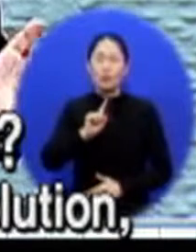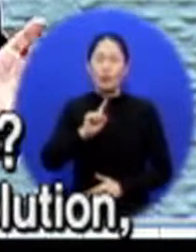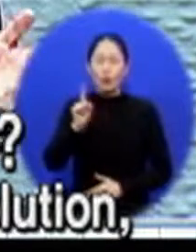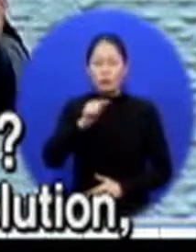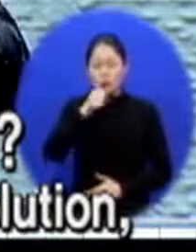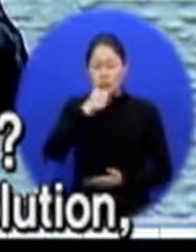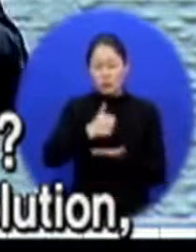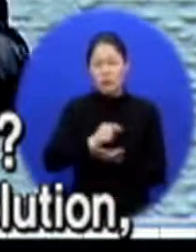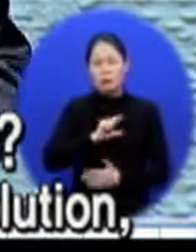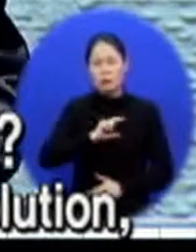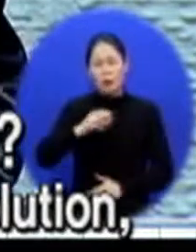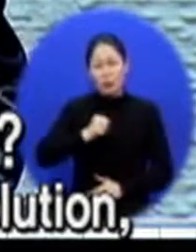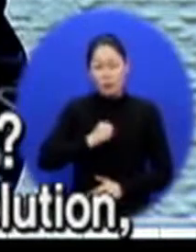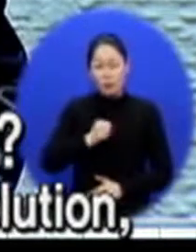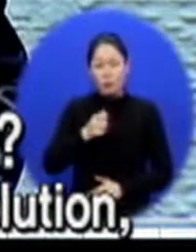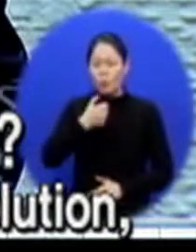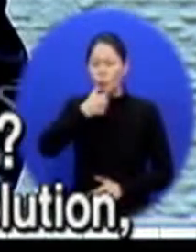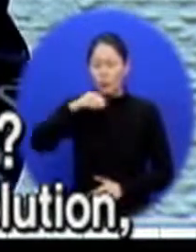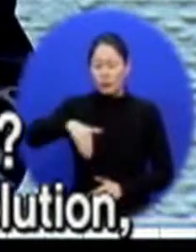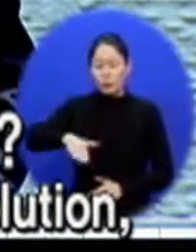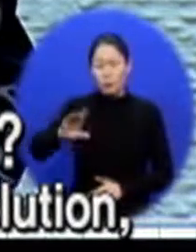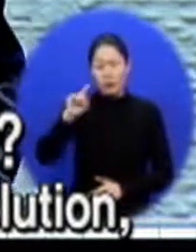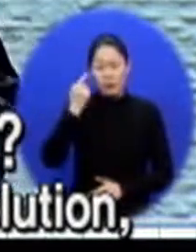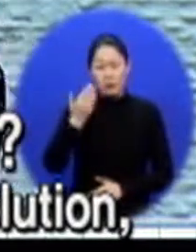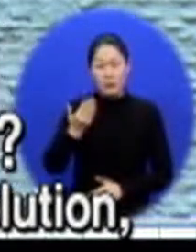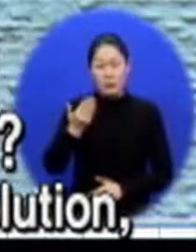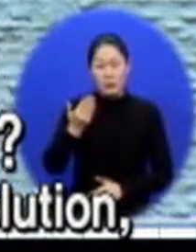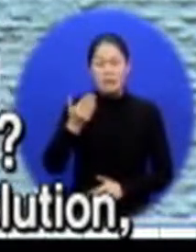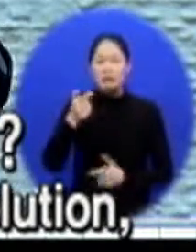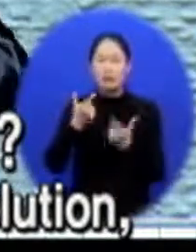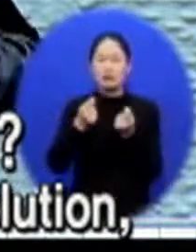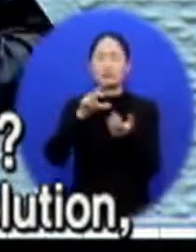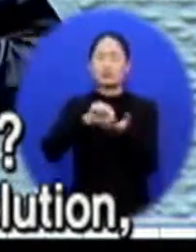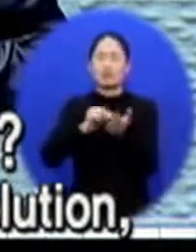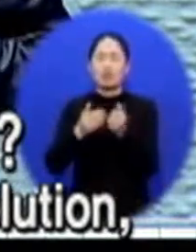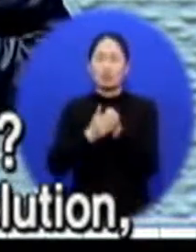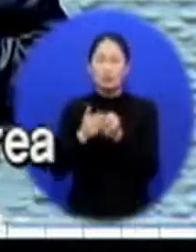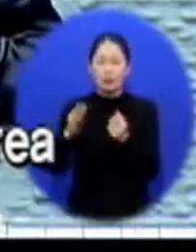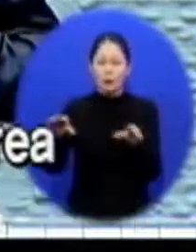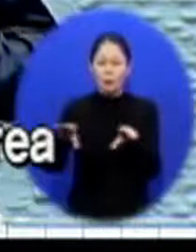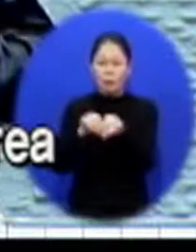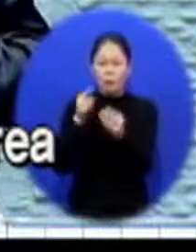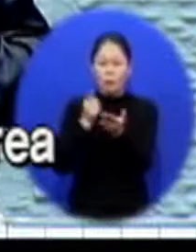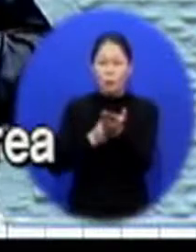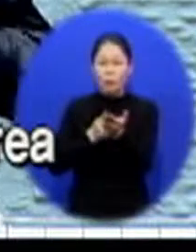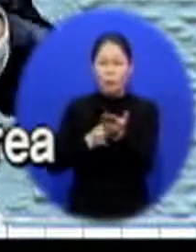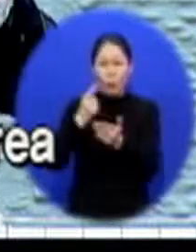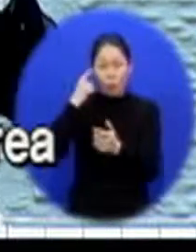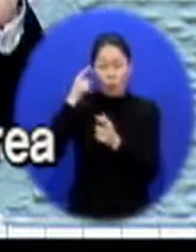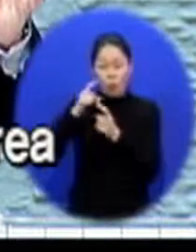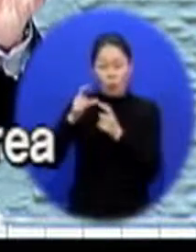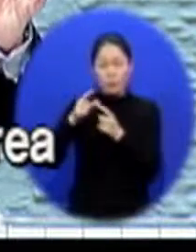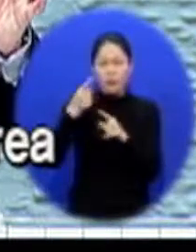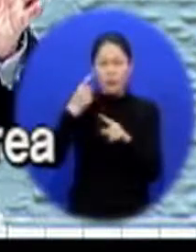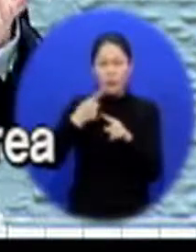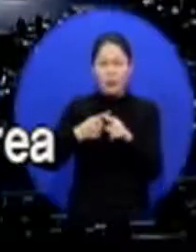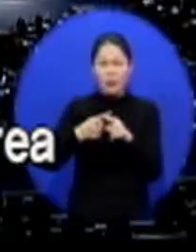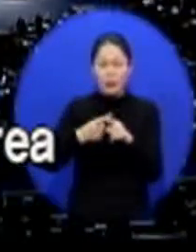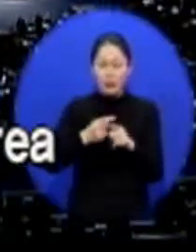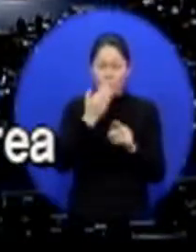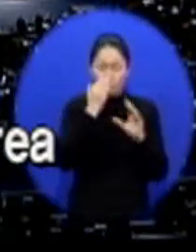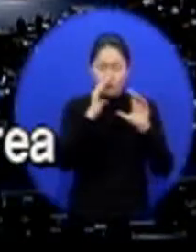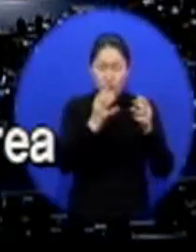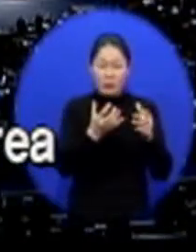로마로 보내느냐 하는 말이죠 이 문제 때문에 베스트가 고민을 하다가 야 유대의 분 봉황 인